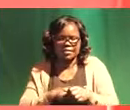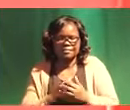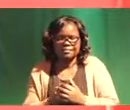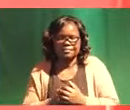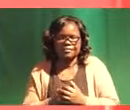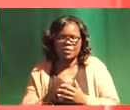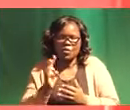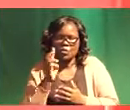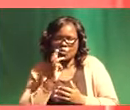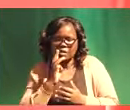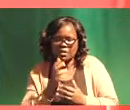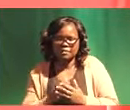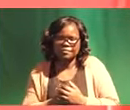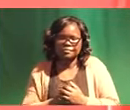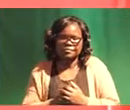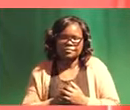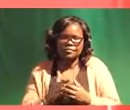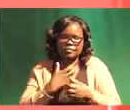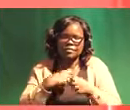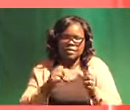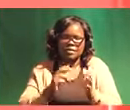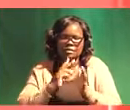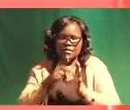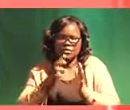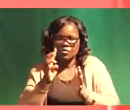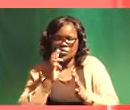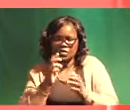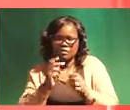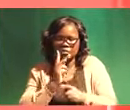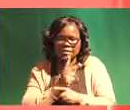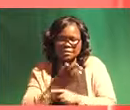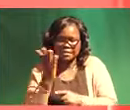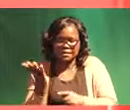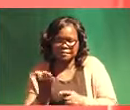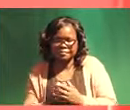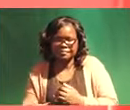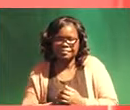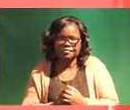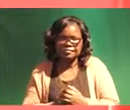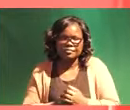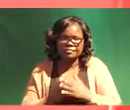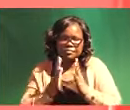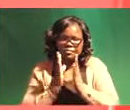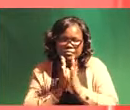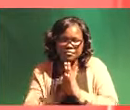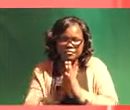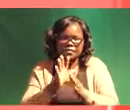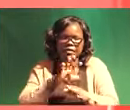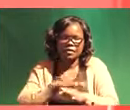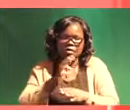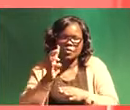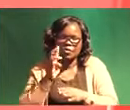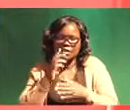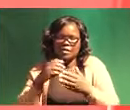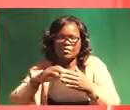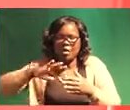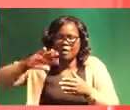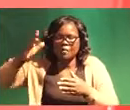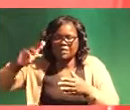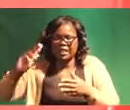maji. Mheshimiwa Rais, kuna mradi wa maji ulikuwa umewekwa. Tunaomba tupate maji kutoka Mlima